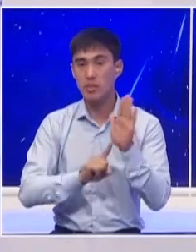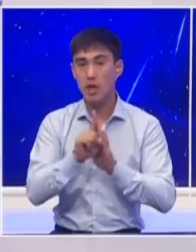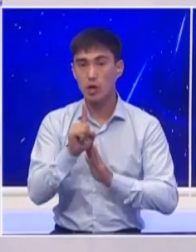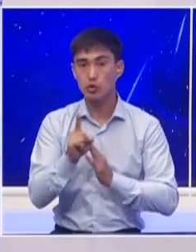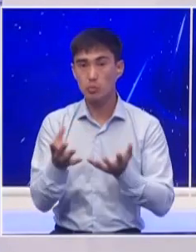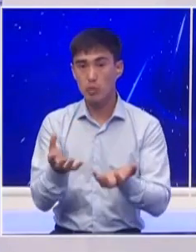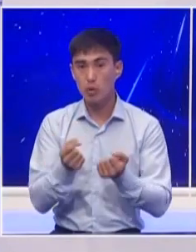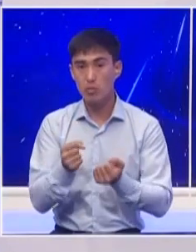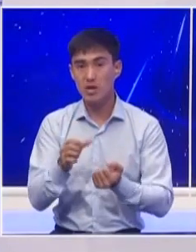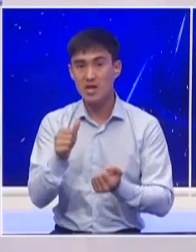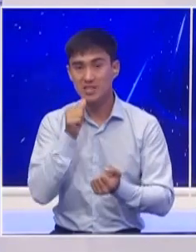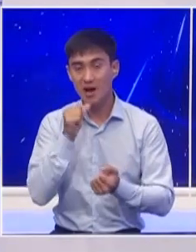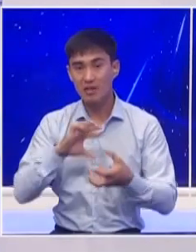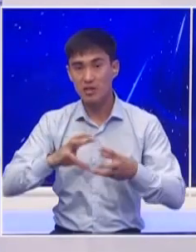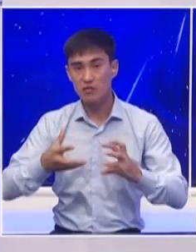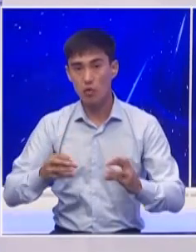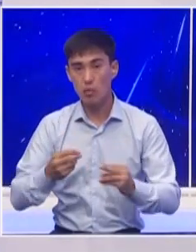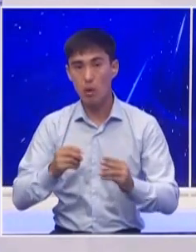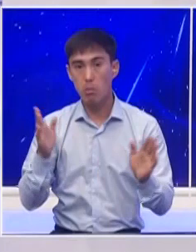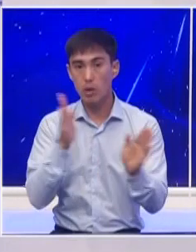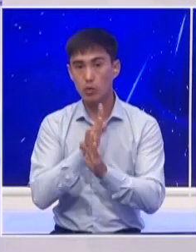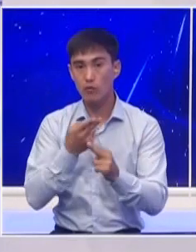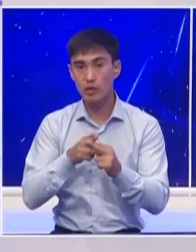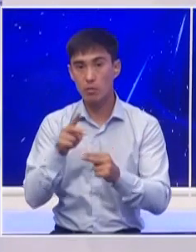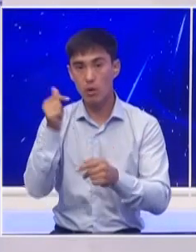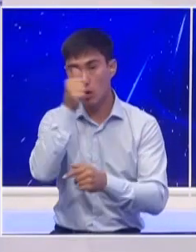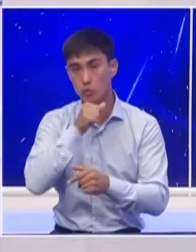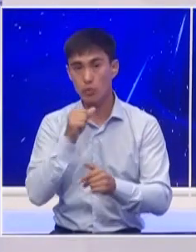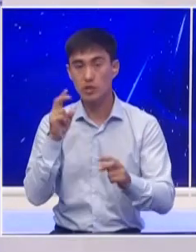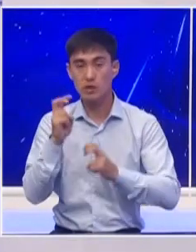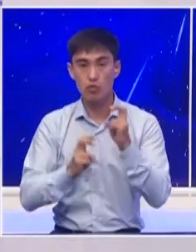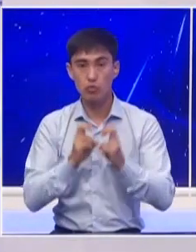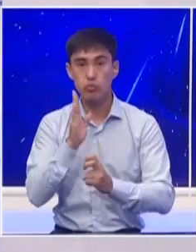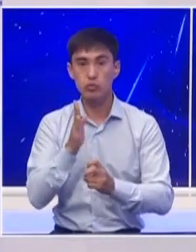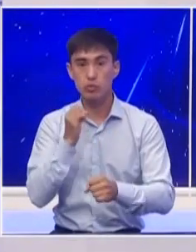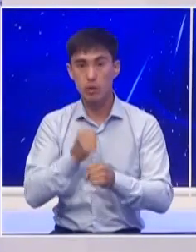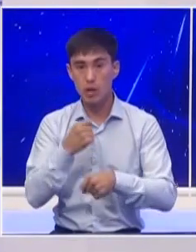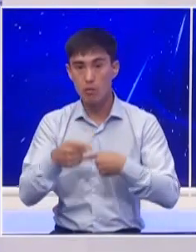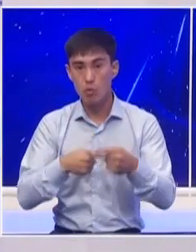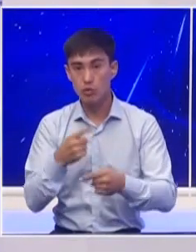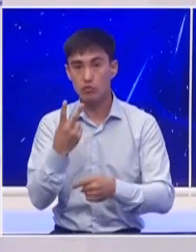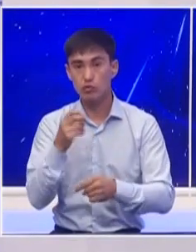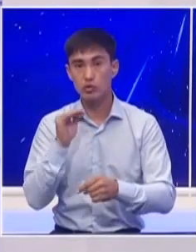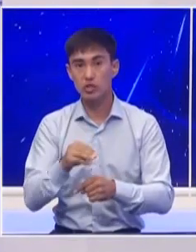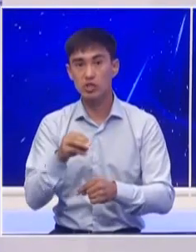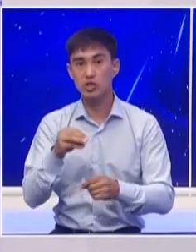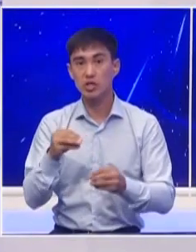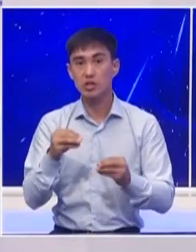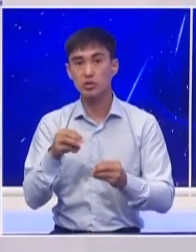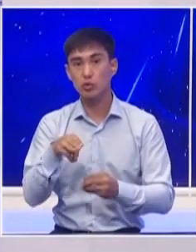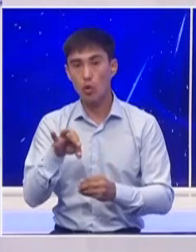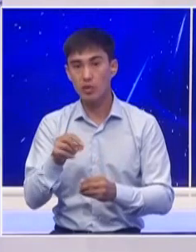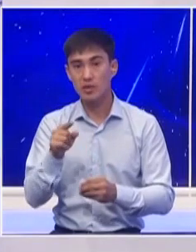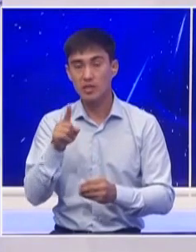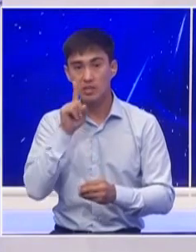приему сахарной свеклы. По прогнозу, в этом году на заводе будет переработано порядка 210 тысяч тонн сладкого